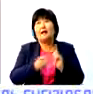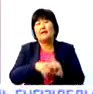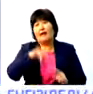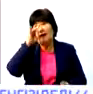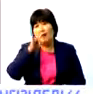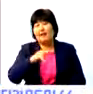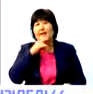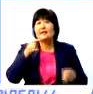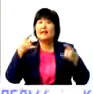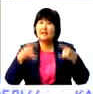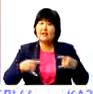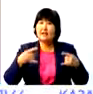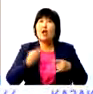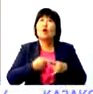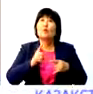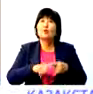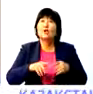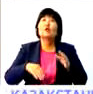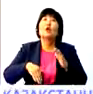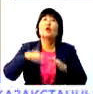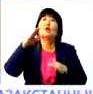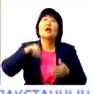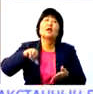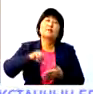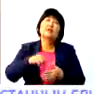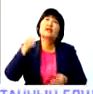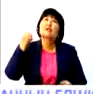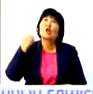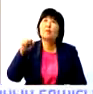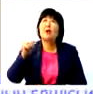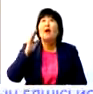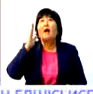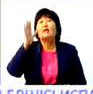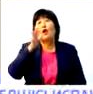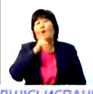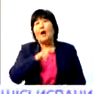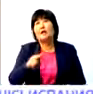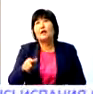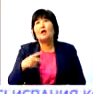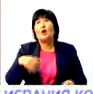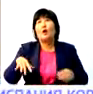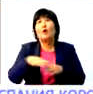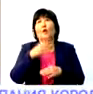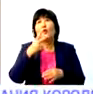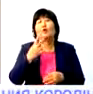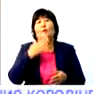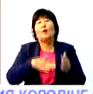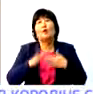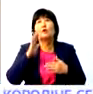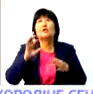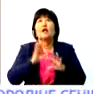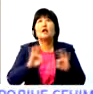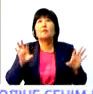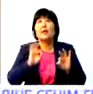Қазақстан телеарнасы бұдан да жоғары биіктерді бағындырады. Алдағы уақытта да көрерменнің көңілінен шығатын бағдарламалар